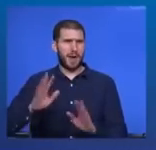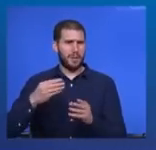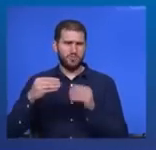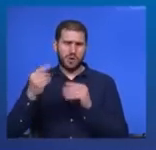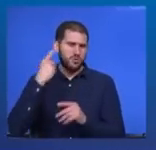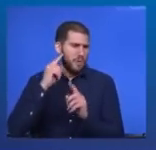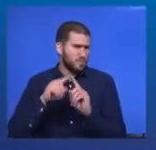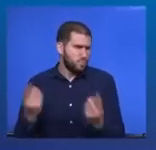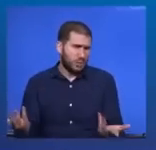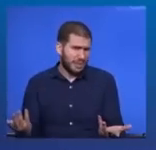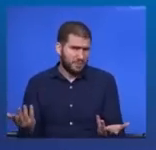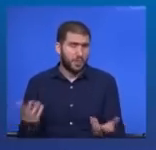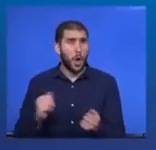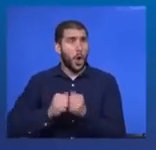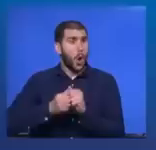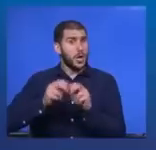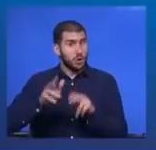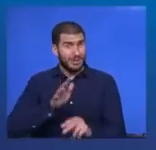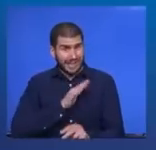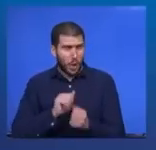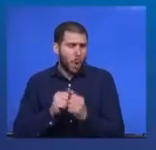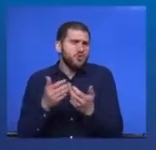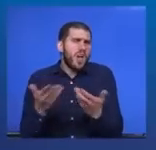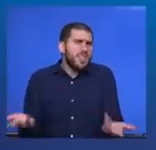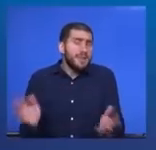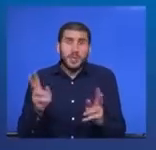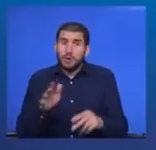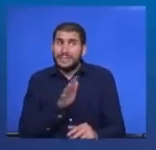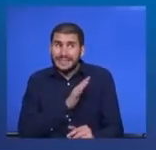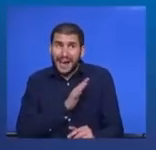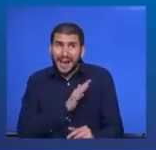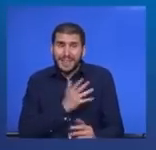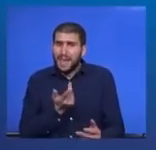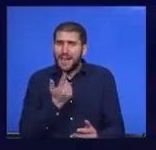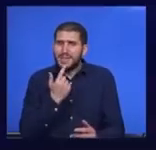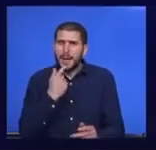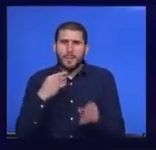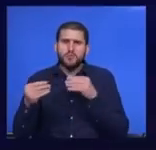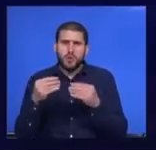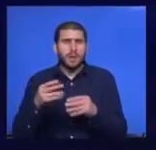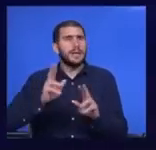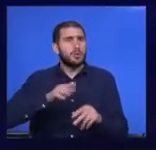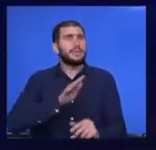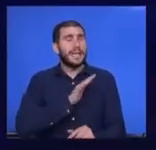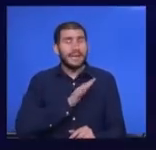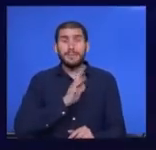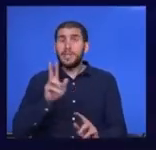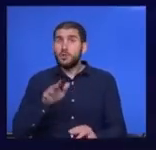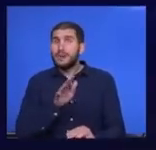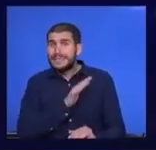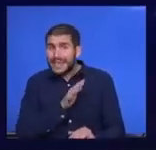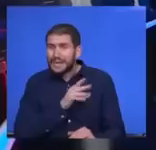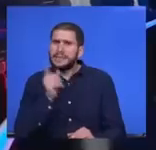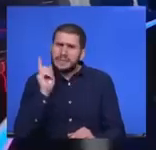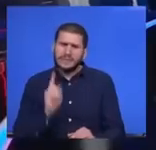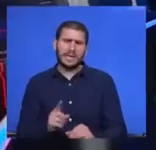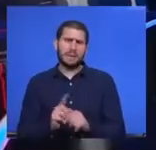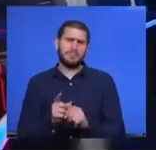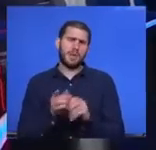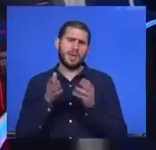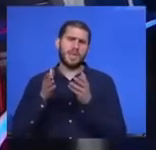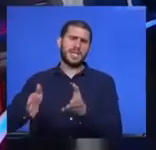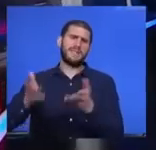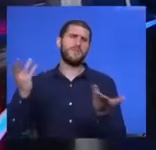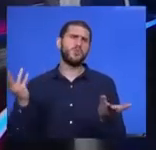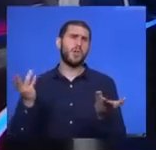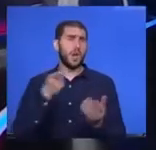נשמע לי מוזר. או שיש סכנה או שאין סכנה. אם יש סכנה, אין מקום לפשרה. יש סכנה. אם יש סכנה, אז צריך ללכת בכיוון מסוים.